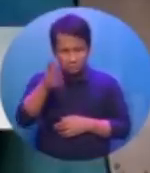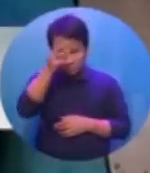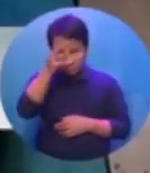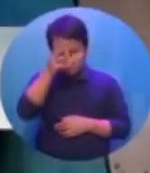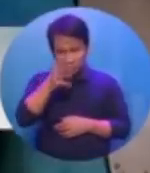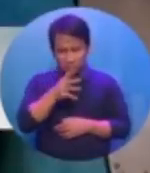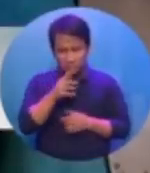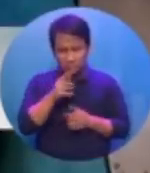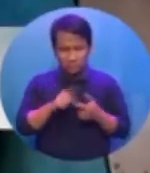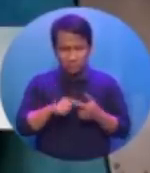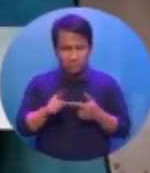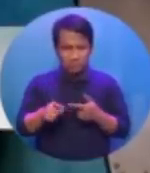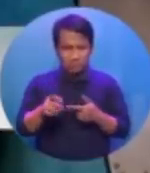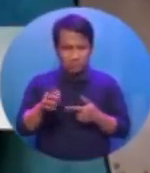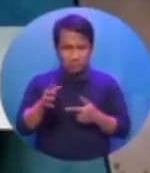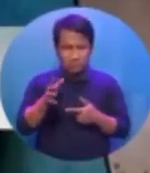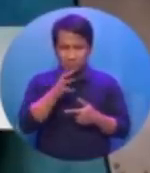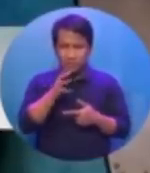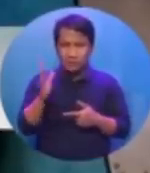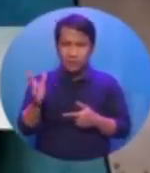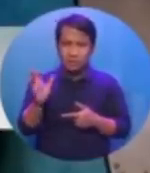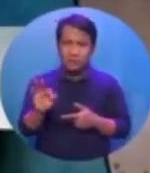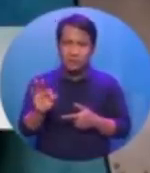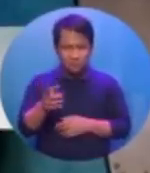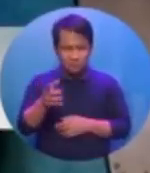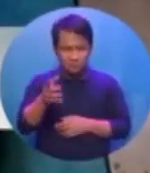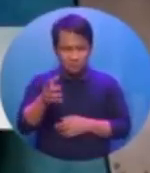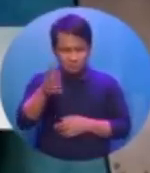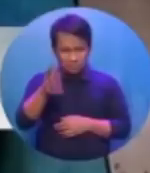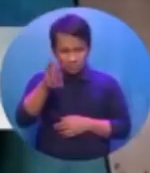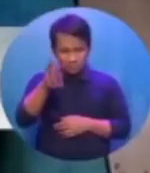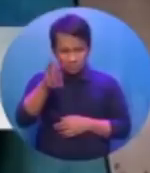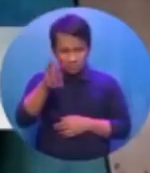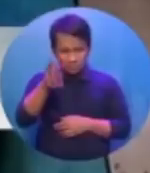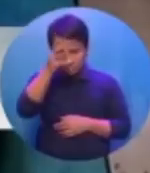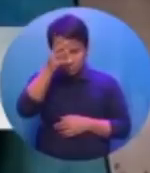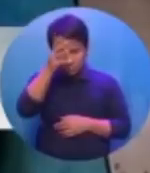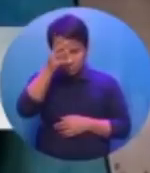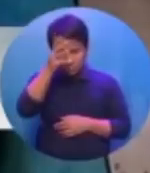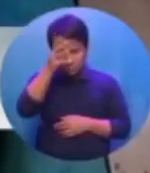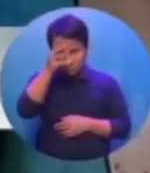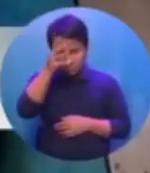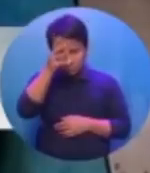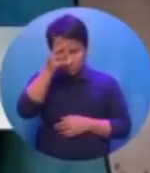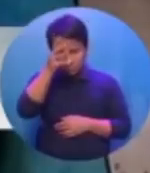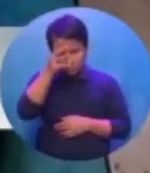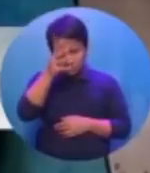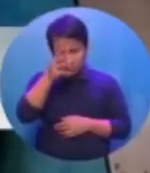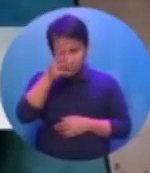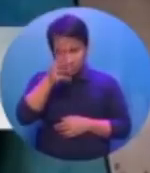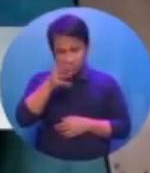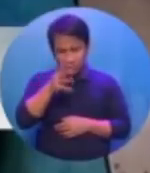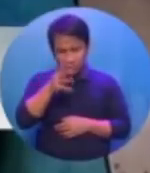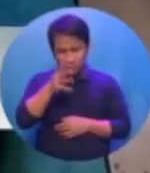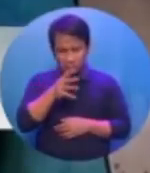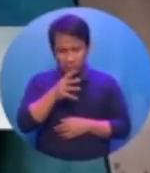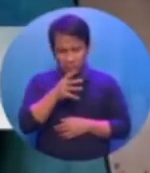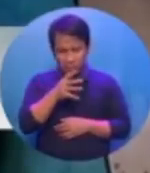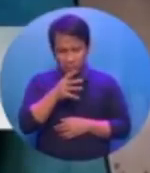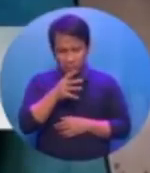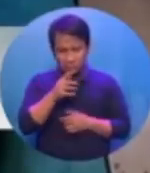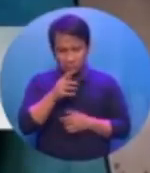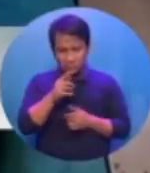nyo? Yung mama ko po, 49. Yung papa ko po, 52. Oh! Bata pa pala mga to. So, hindi po natin pwede sabihin